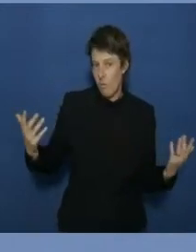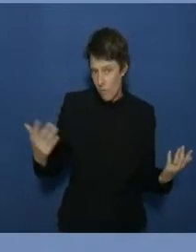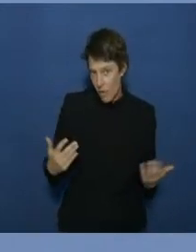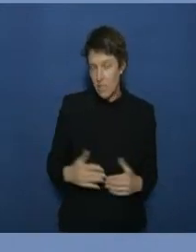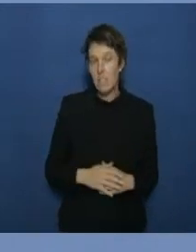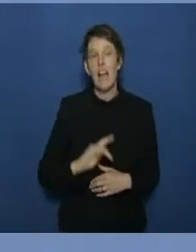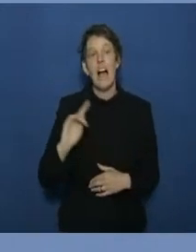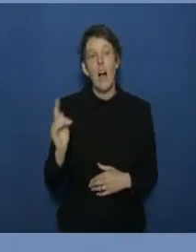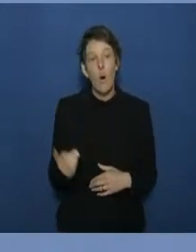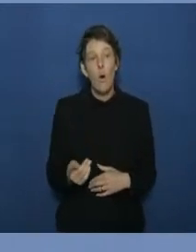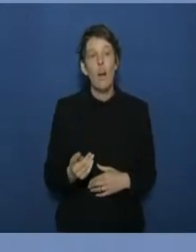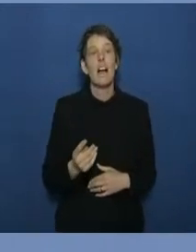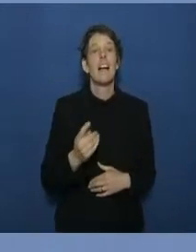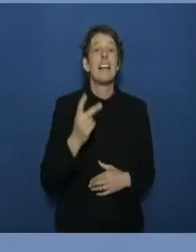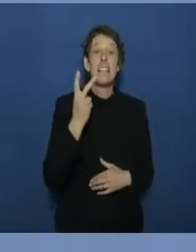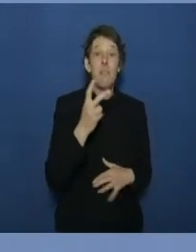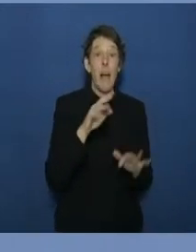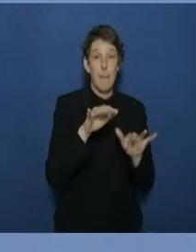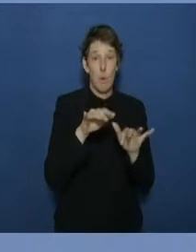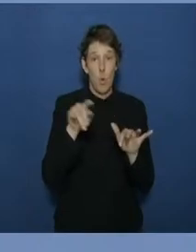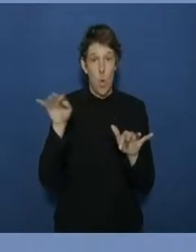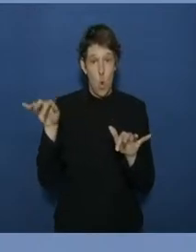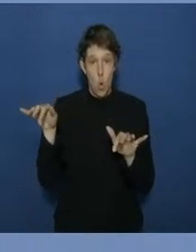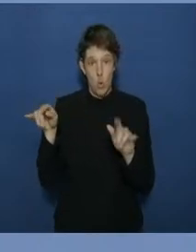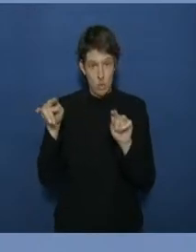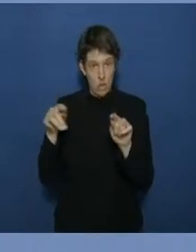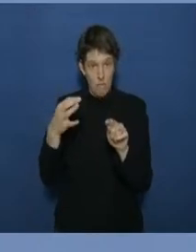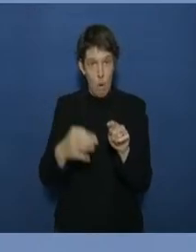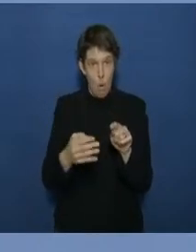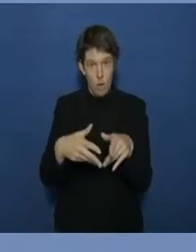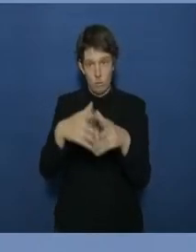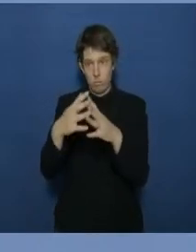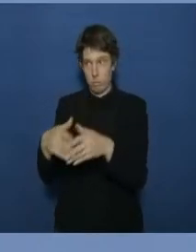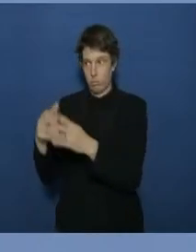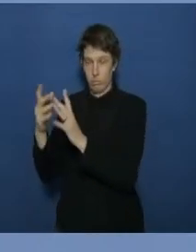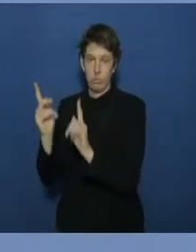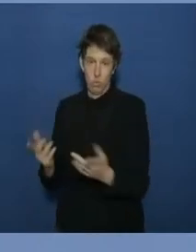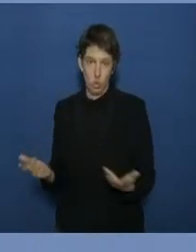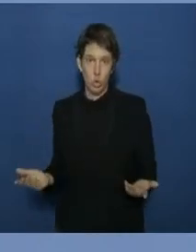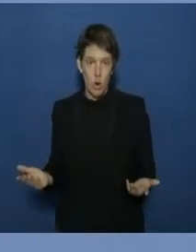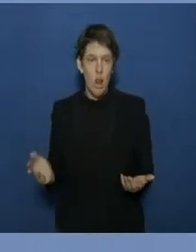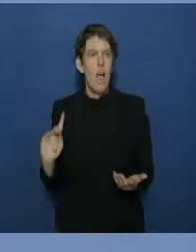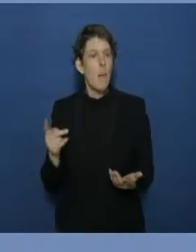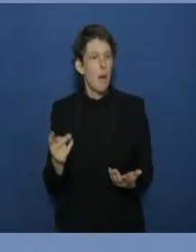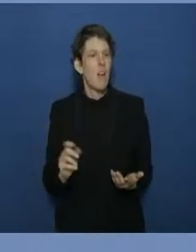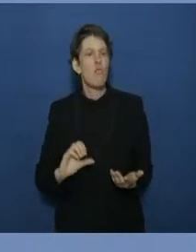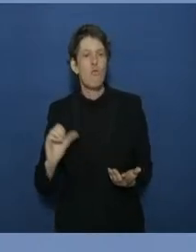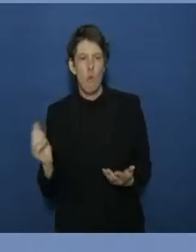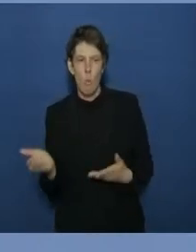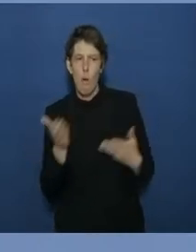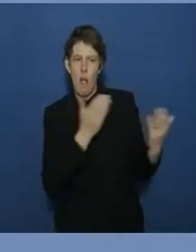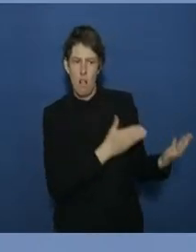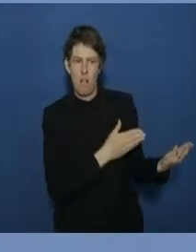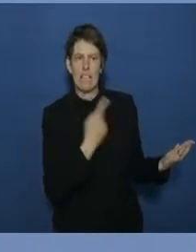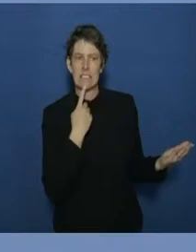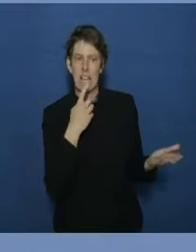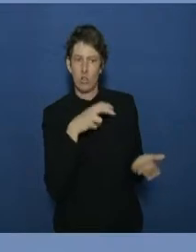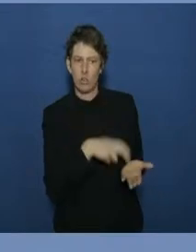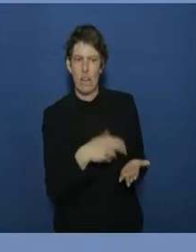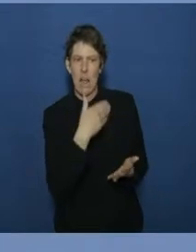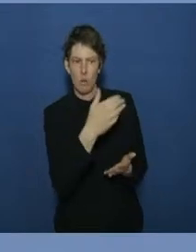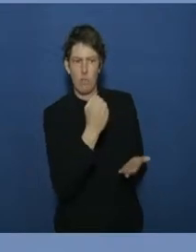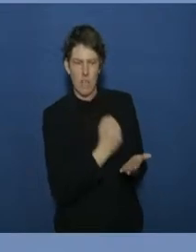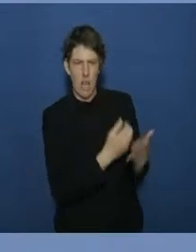auch zwei Büros für Ortskräfte vor Ort eingerichtet werden sollen. Da kann ich aber auch durchaus nochmal an das zum Sachstand, an das Auswärtige